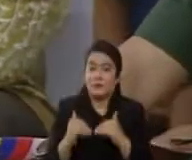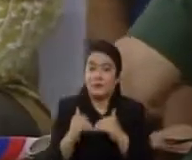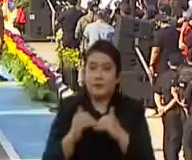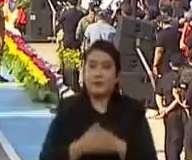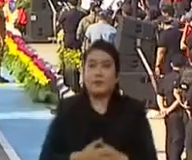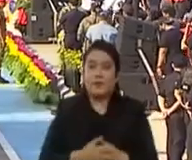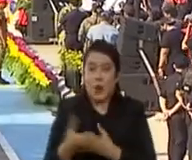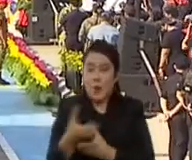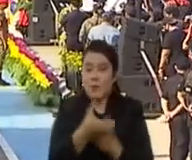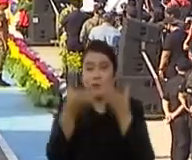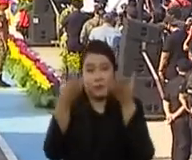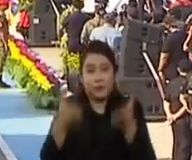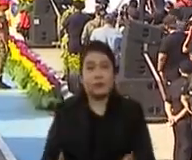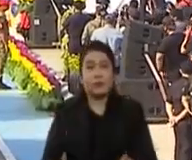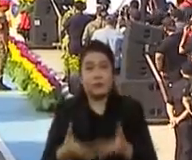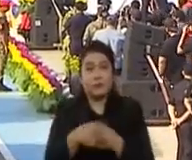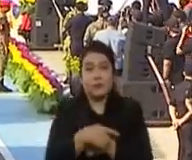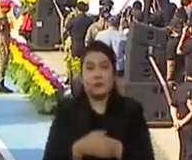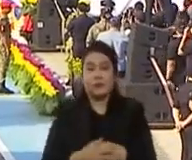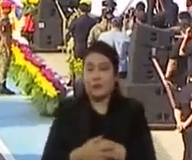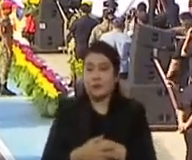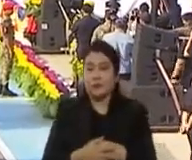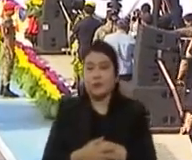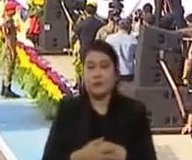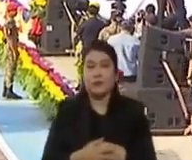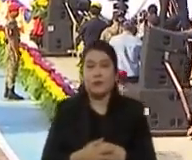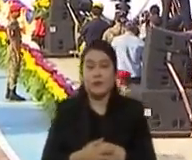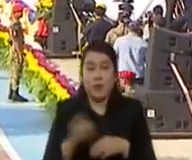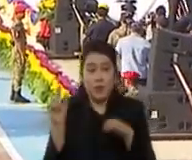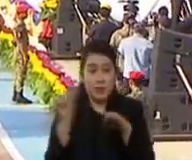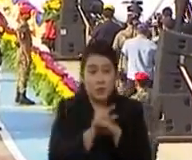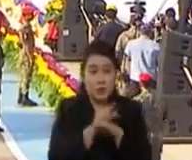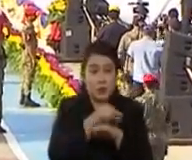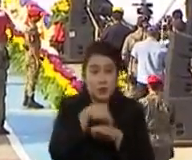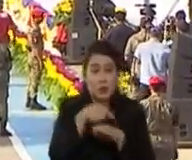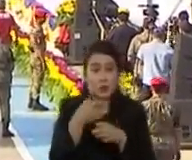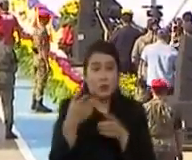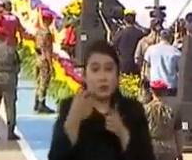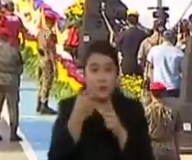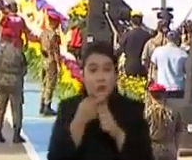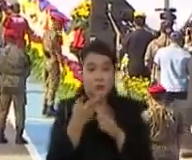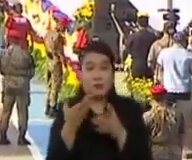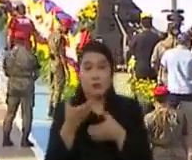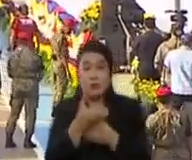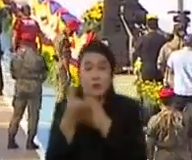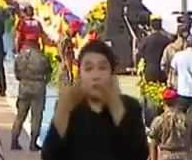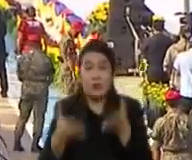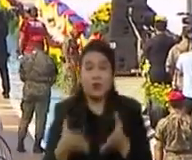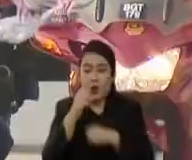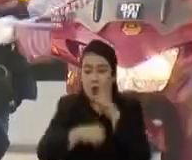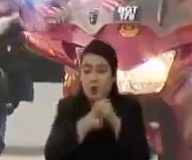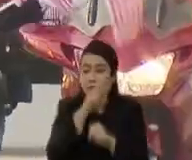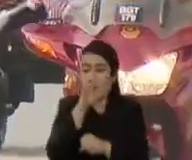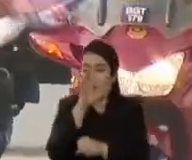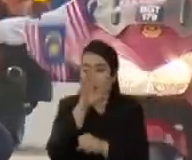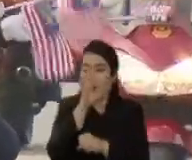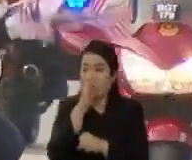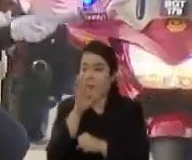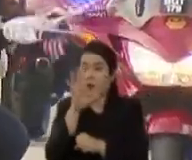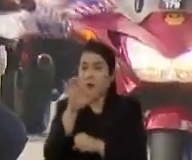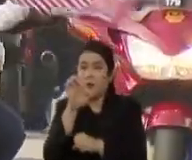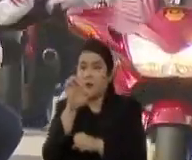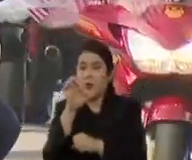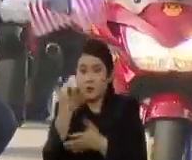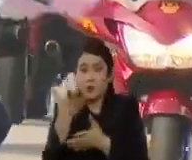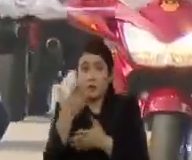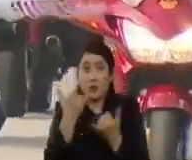Jentera bomba antik jenis Dennis yang digunakan oleh perkhidmatan bomba sekitar tahun 50-an dan kini